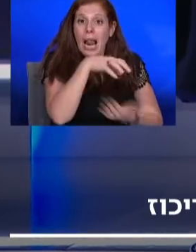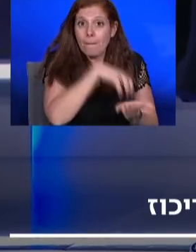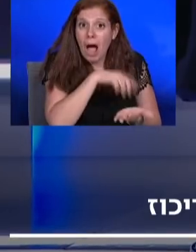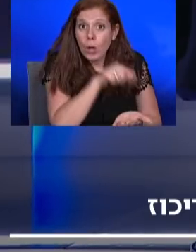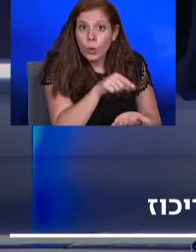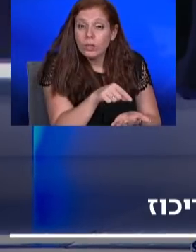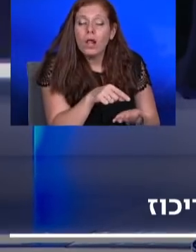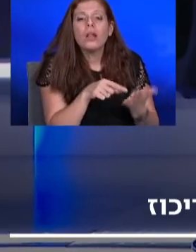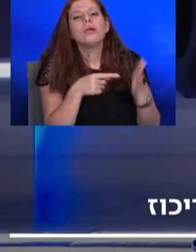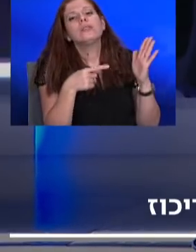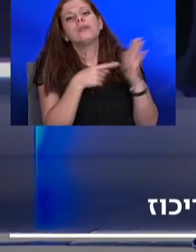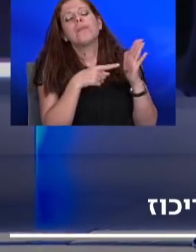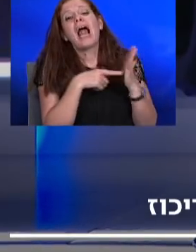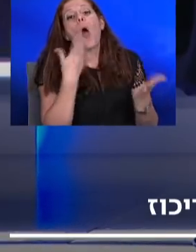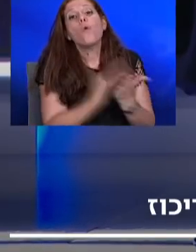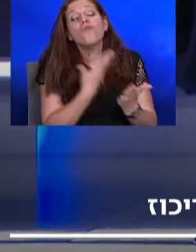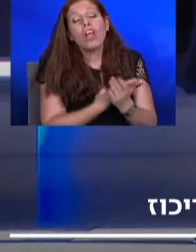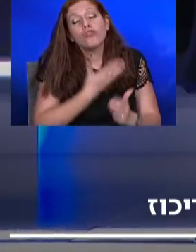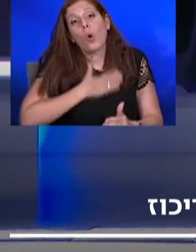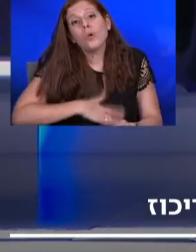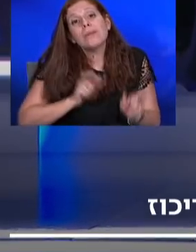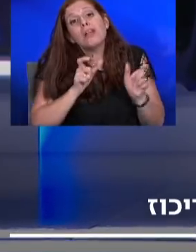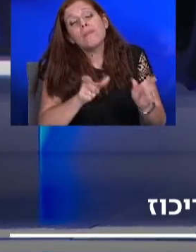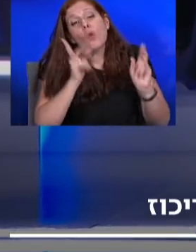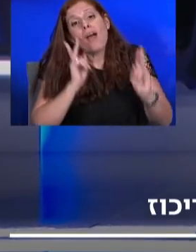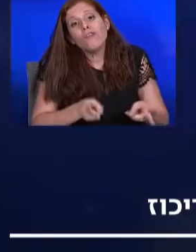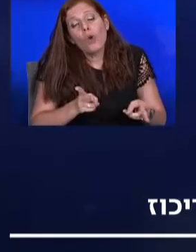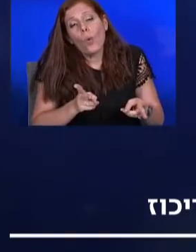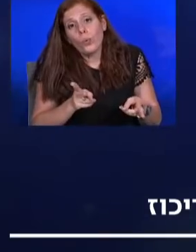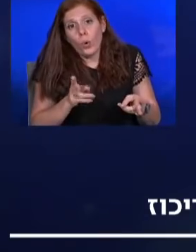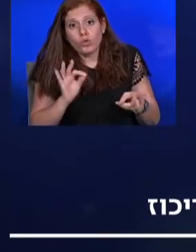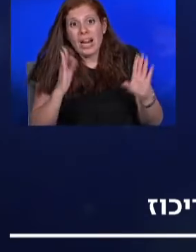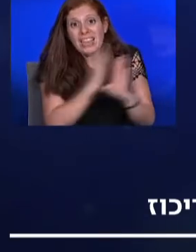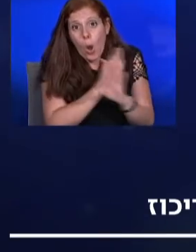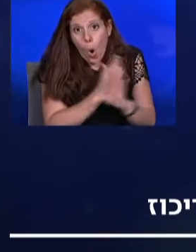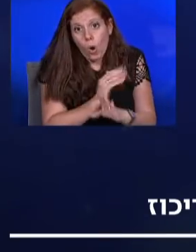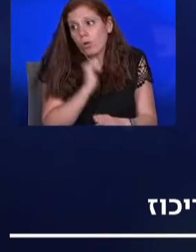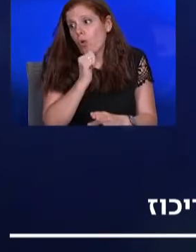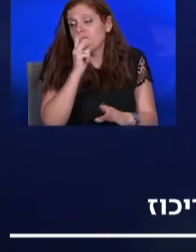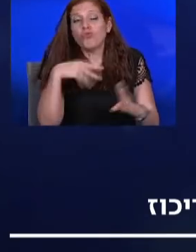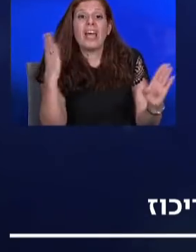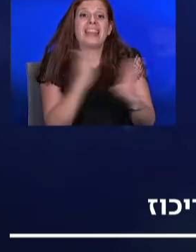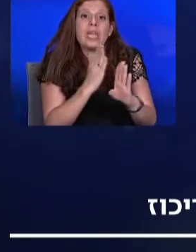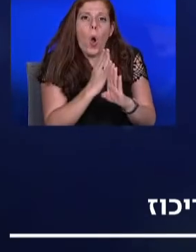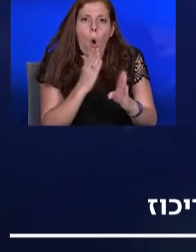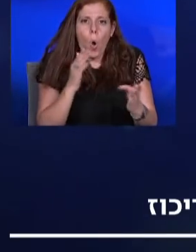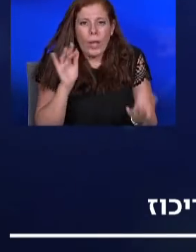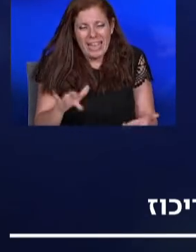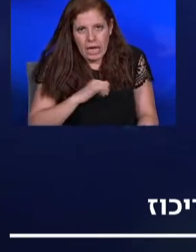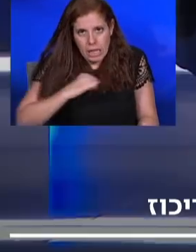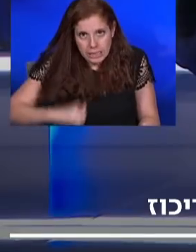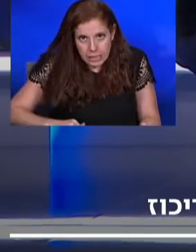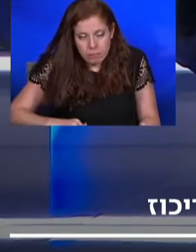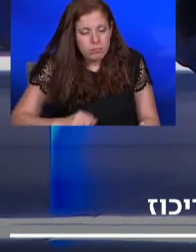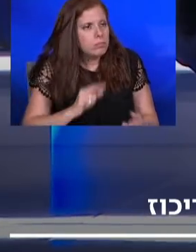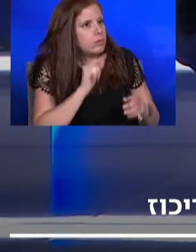העובדה שאנחנו רוצים למנוע אפשרויות של טרור שם. אנחנו רוצים למנוע טרור נגדנו, נגד הסינים. וזה מגיע למחוזות רחוקים מאוד,